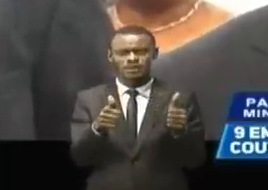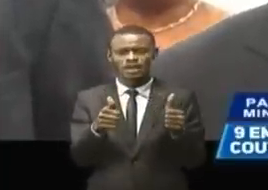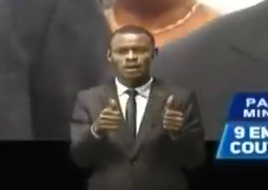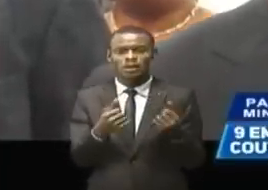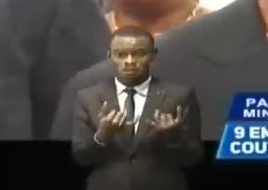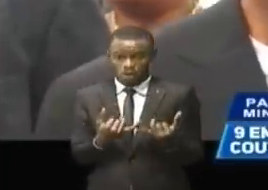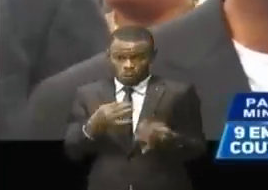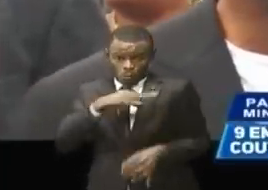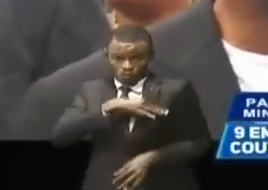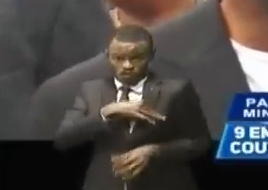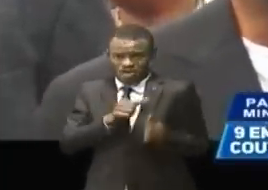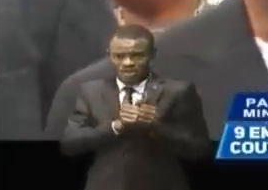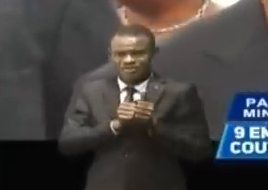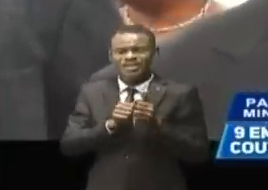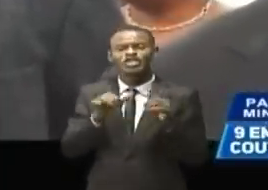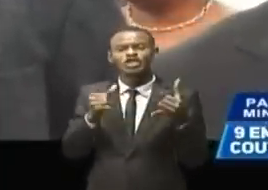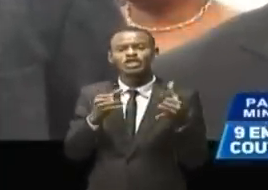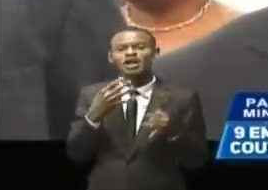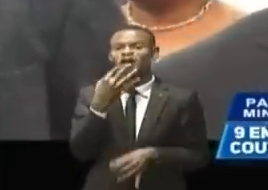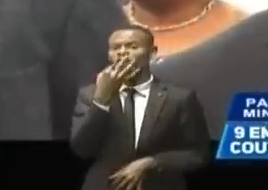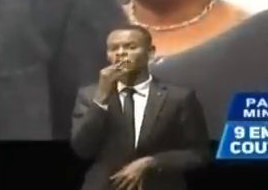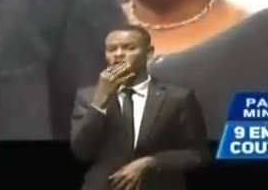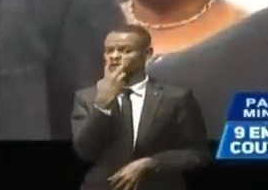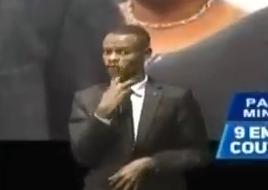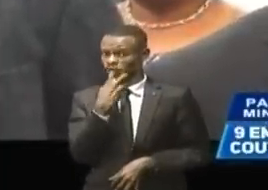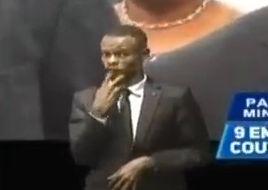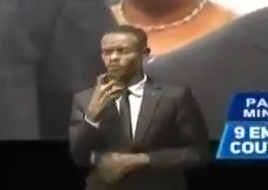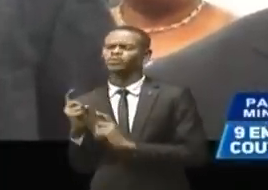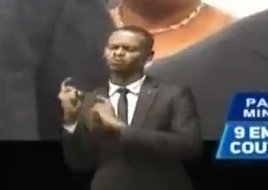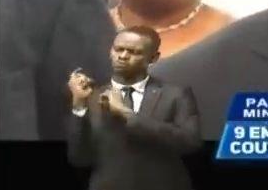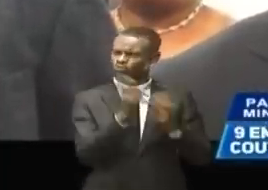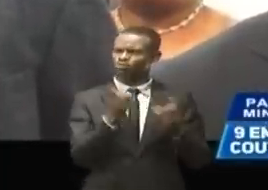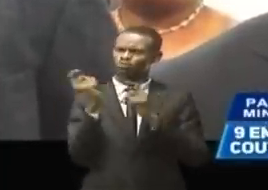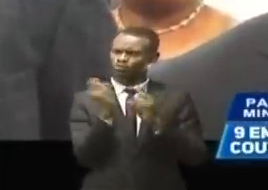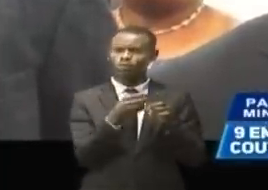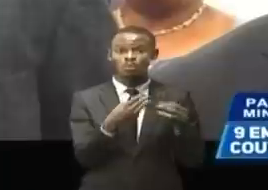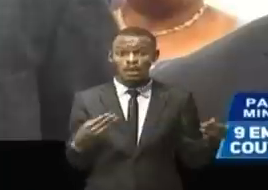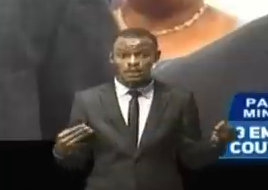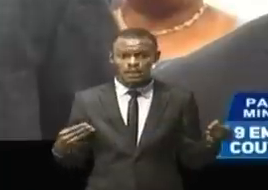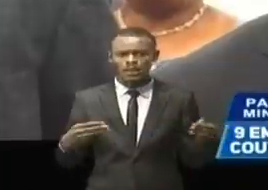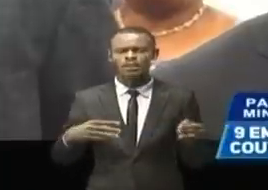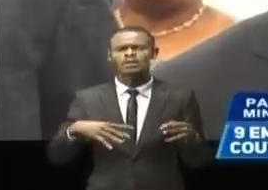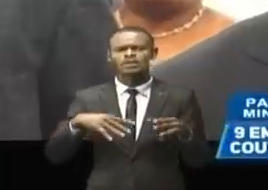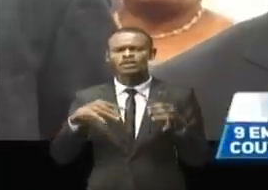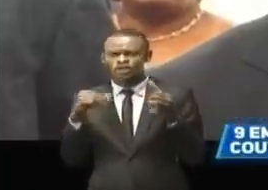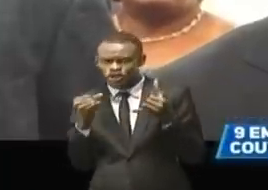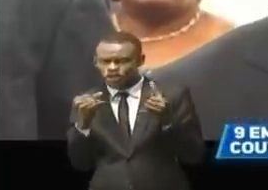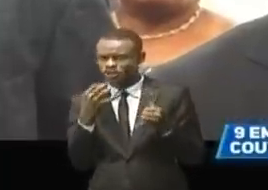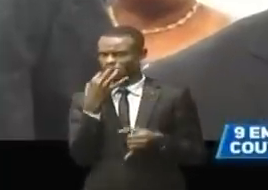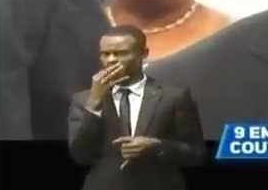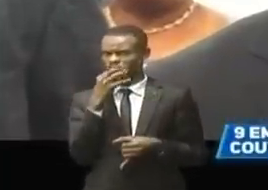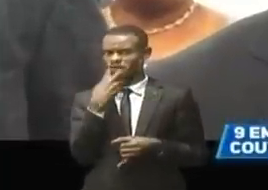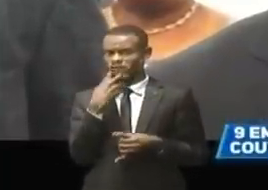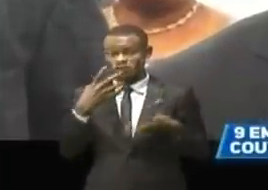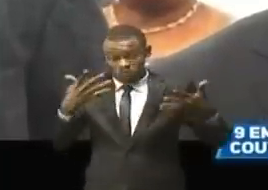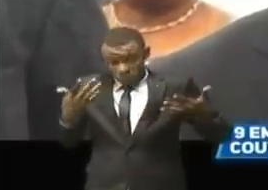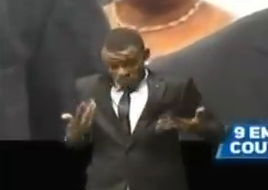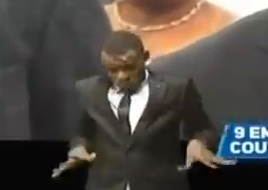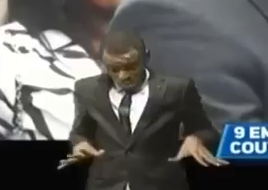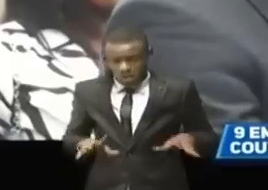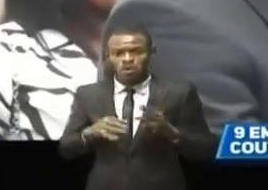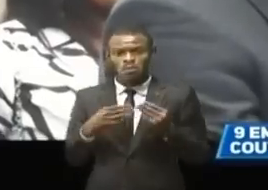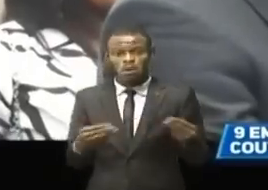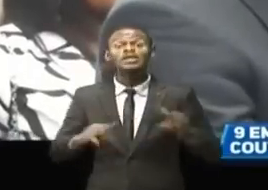fois au plan des infrastructures sportives que techniques et médiatiques d'organiser des grandes et d'accueillir de grandes compétitions internationales ou